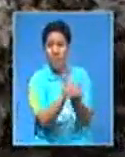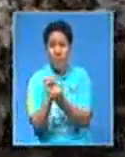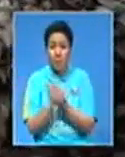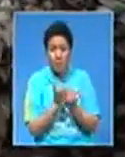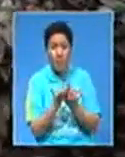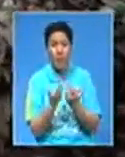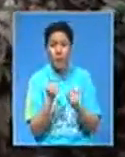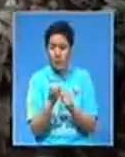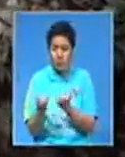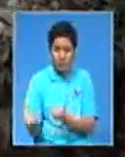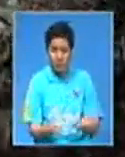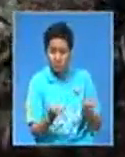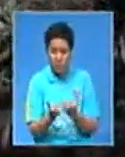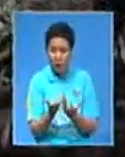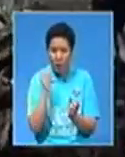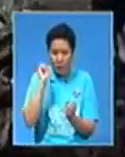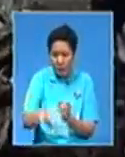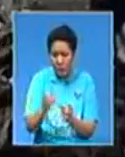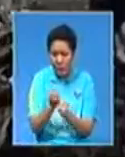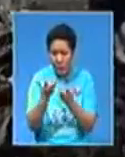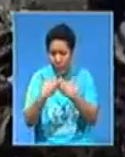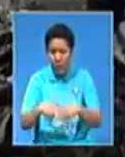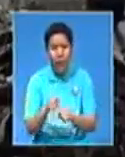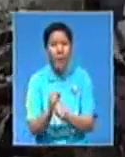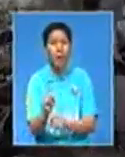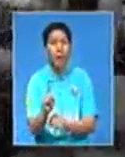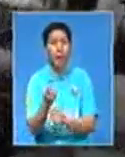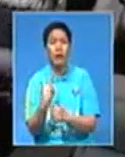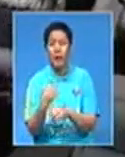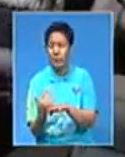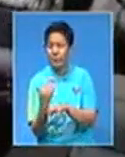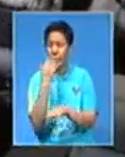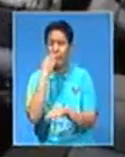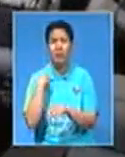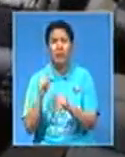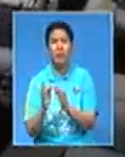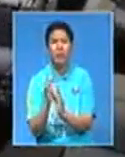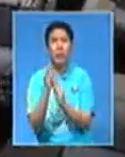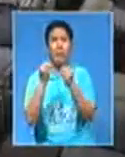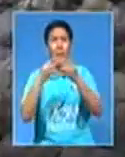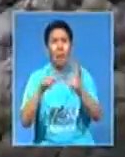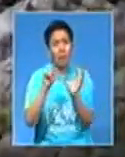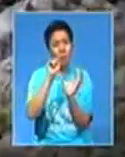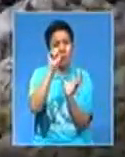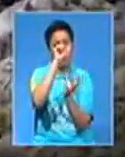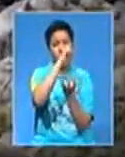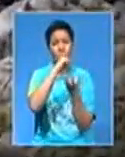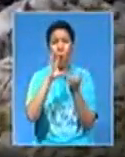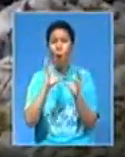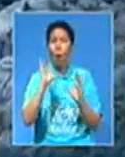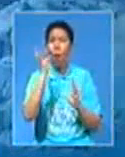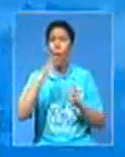กระบวนการผลิตไปจนถึงการกำจัดโดยก่อให้เกิดก๊าซเรือนกระจก อันเป็นสาเหตุหนึ่งของภาวะโลกร้อนในปัจจุบันนะ